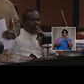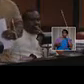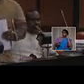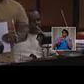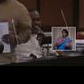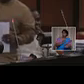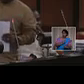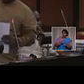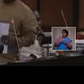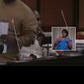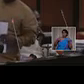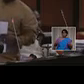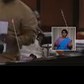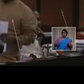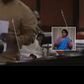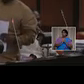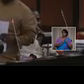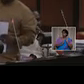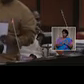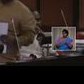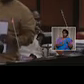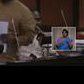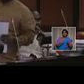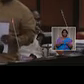நடத்திய தமிழ் இயக்கங்கள்